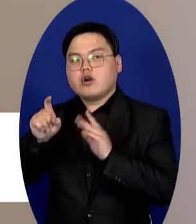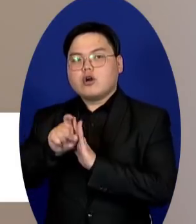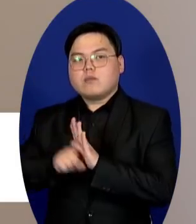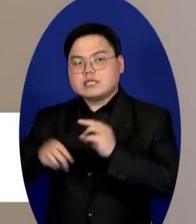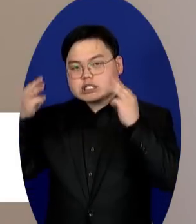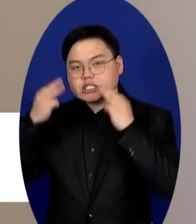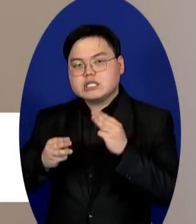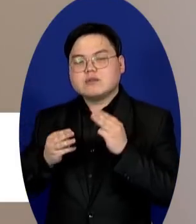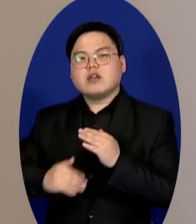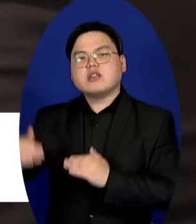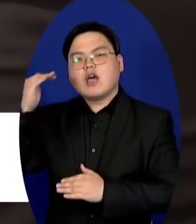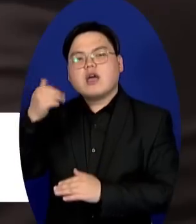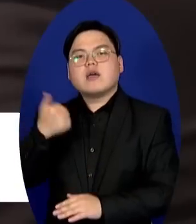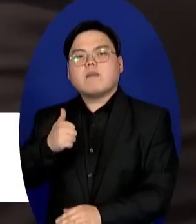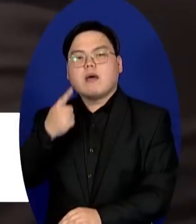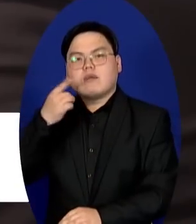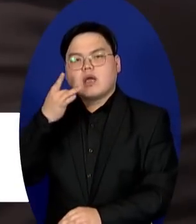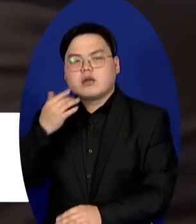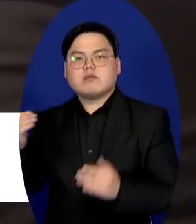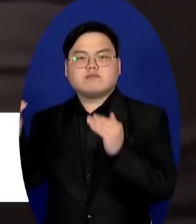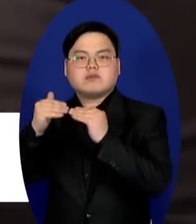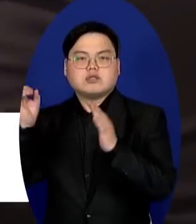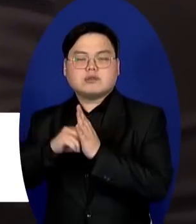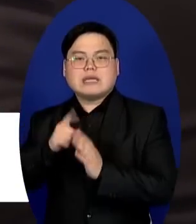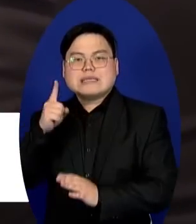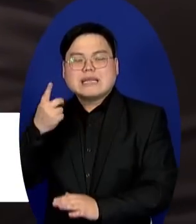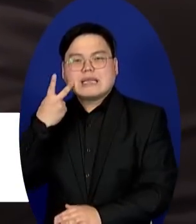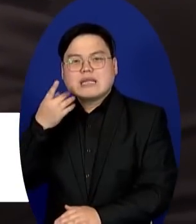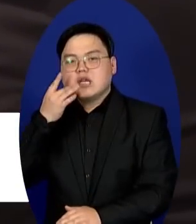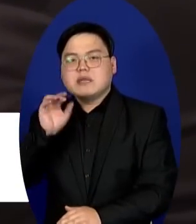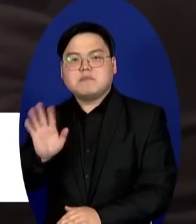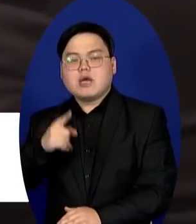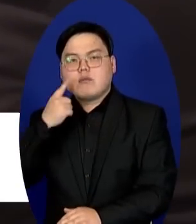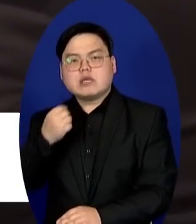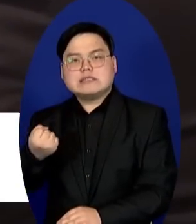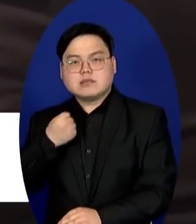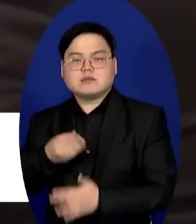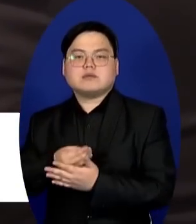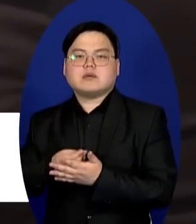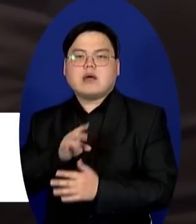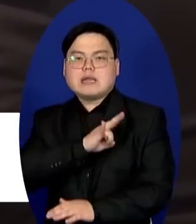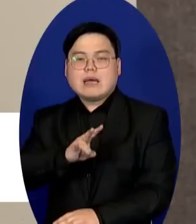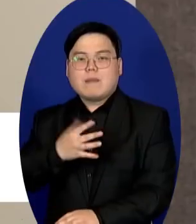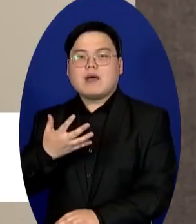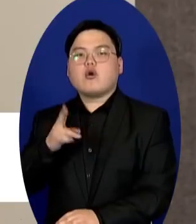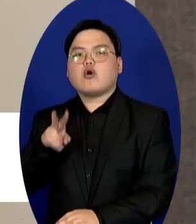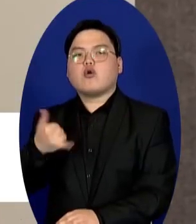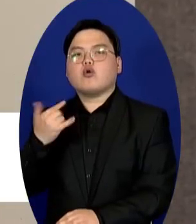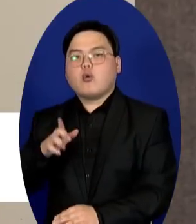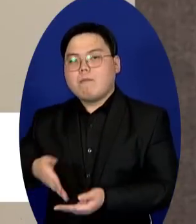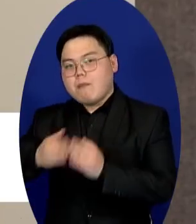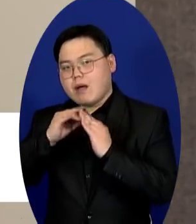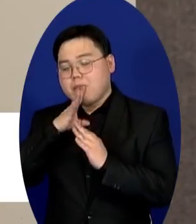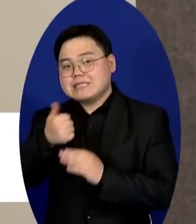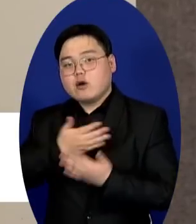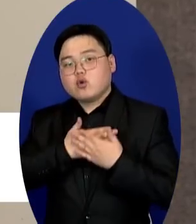шийдвэр гаргах төвшөнд гендерийн тэгш байдал, эмэгтэйчүүдийн оролцоог нэмэгдүүлэх төсөлтэй хамтран намын дэргэд 50-50 клуб байгуулна. Сайн дурын